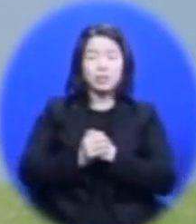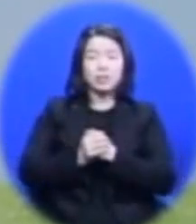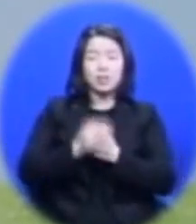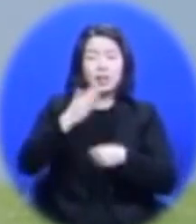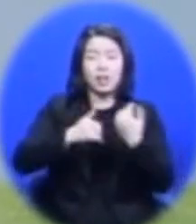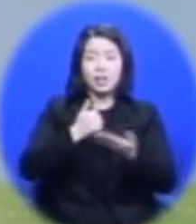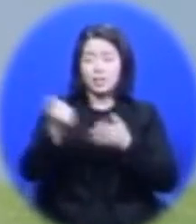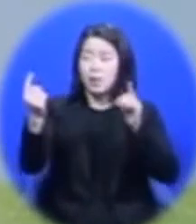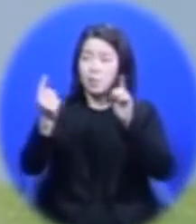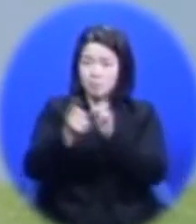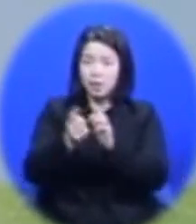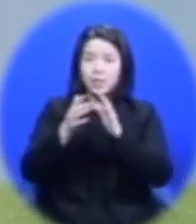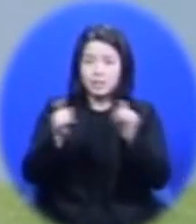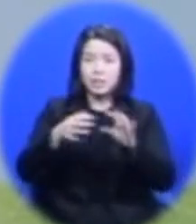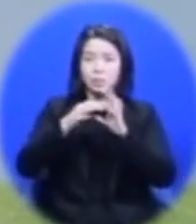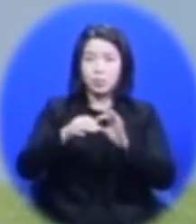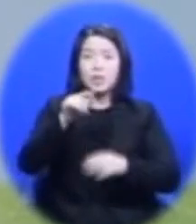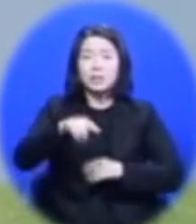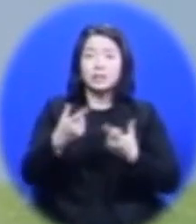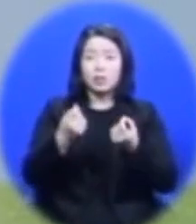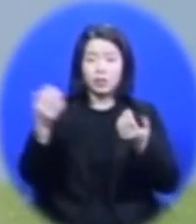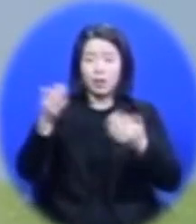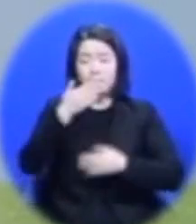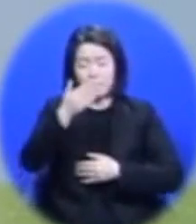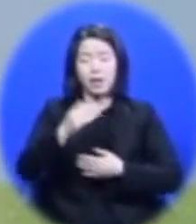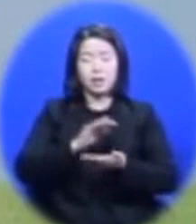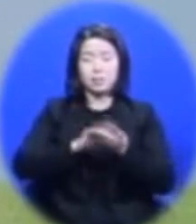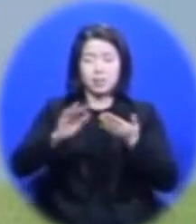하나님을 만난 사람을 통해 그렇게